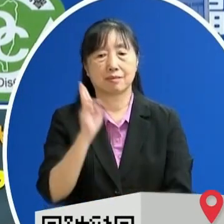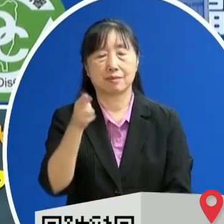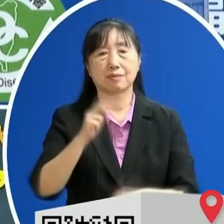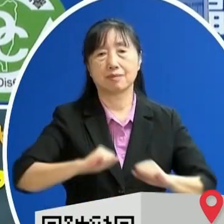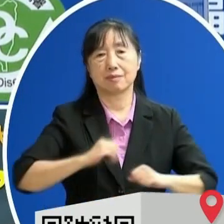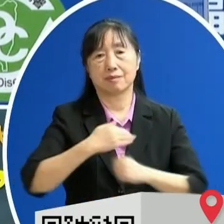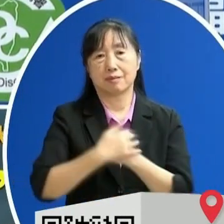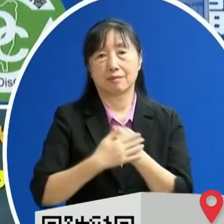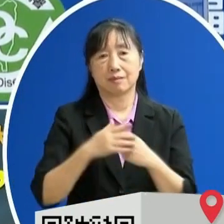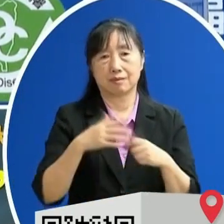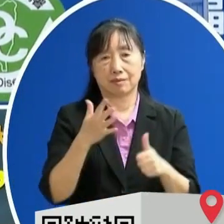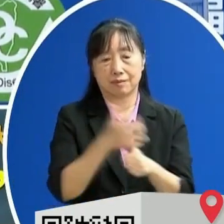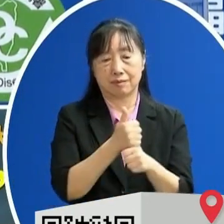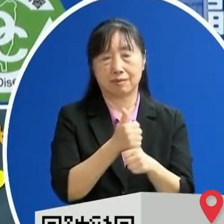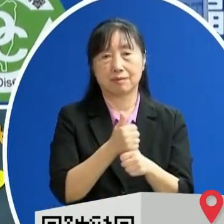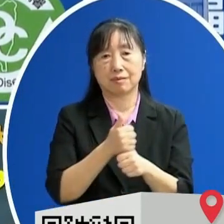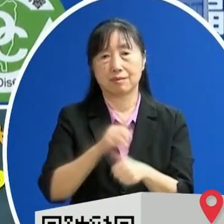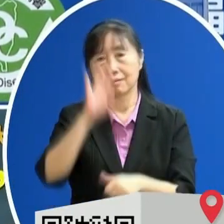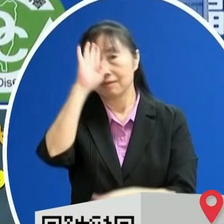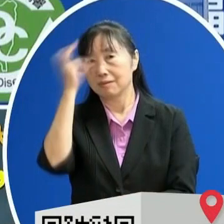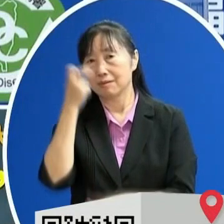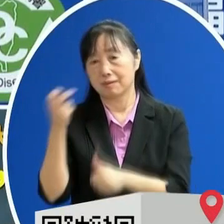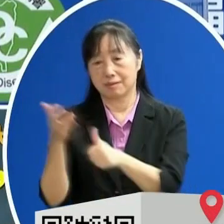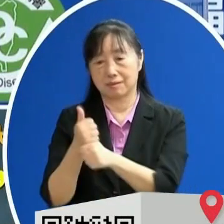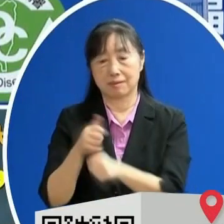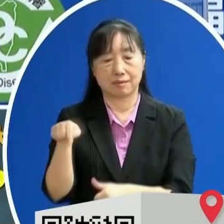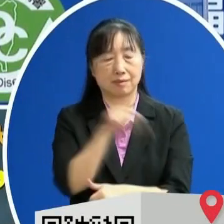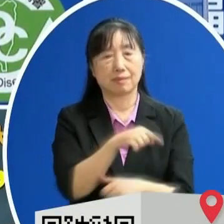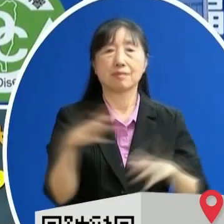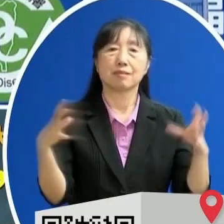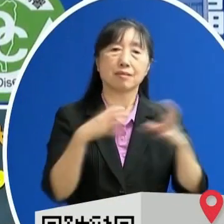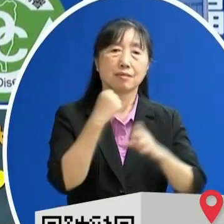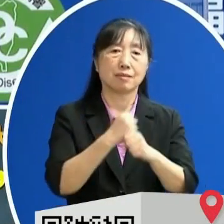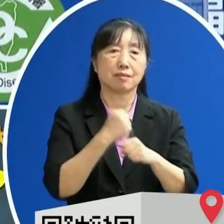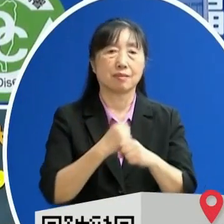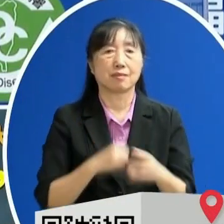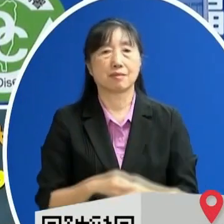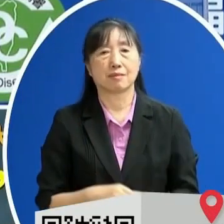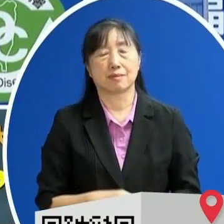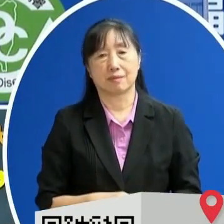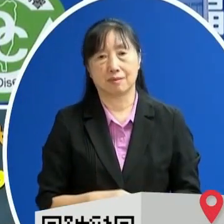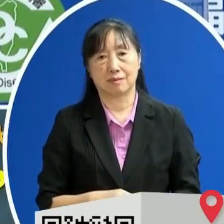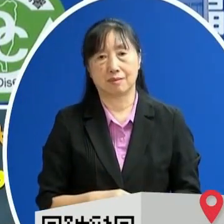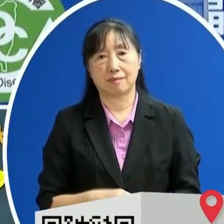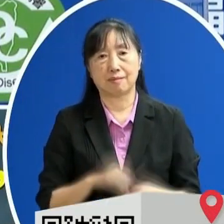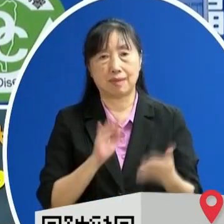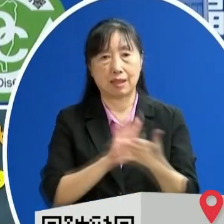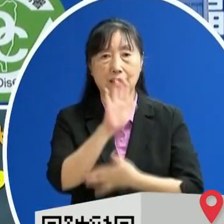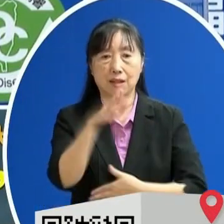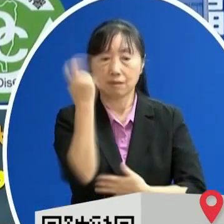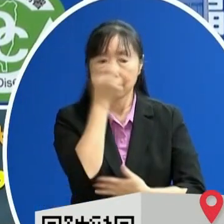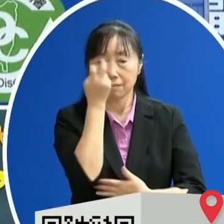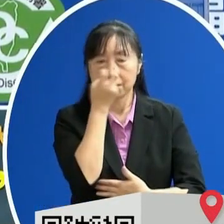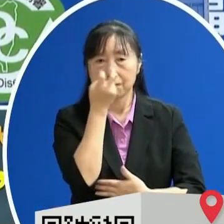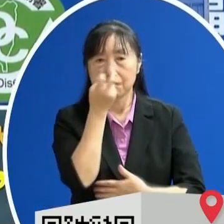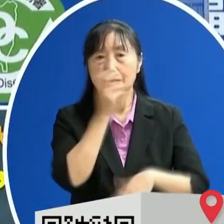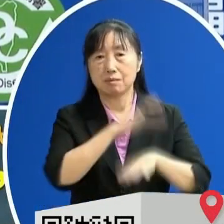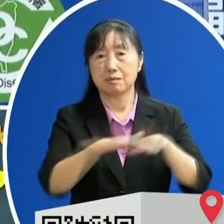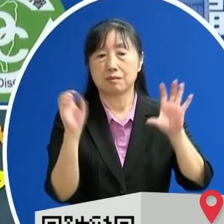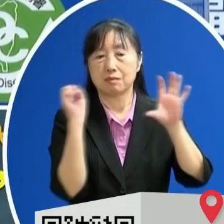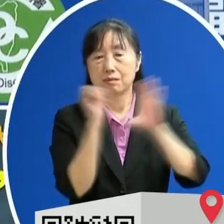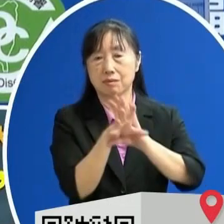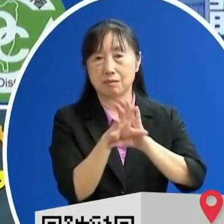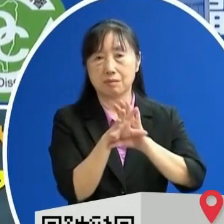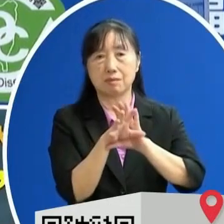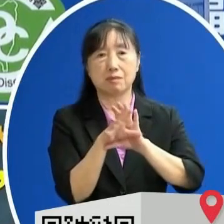保署跟疾管署好这边来合作，好那未来好我们检验的结果好会上在健保